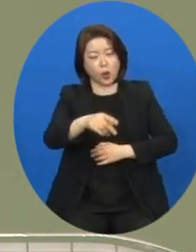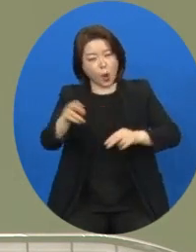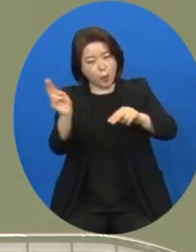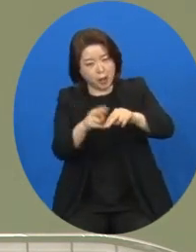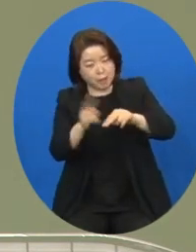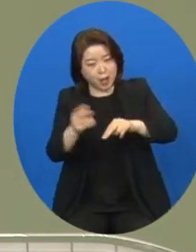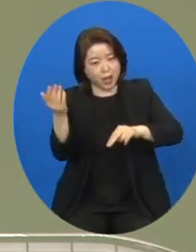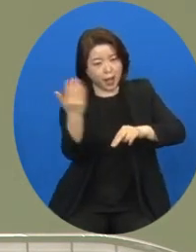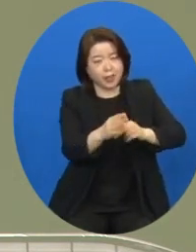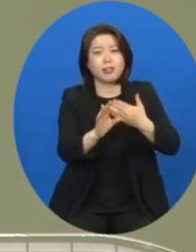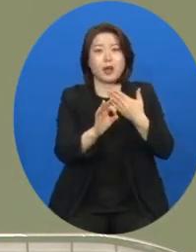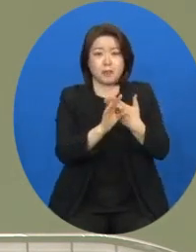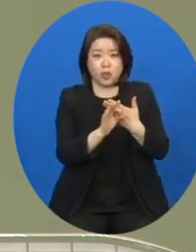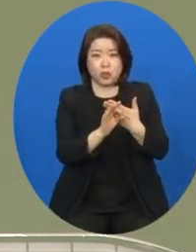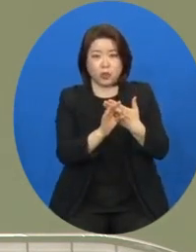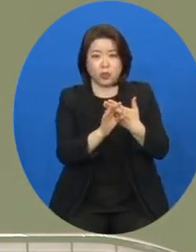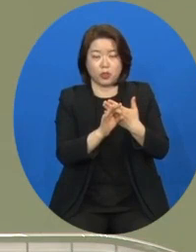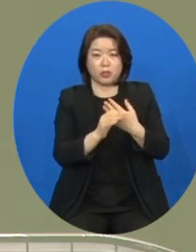매를 대었다면